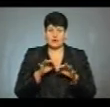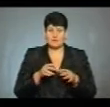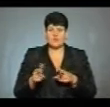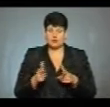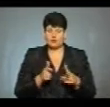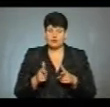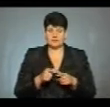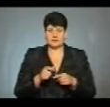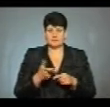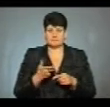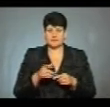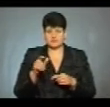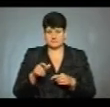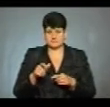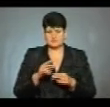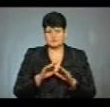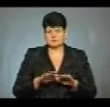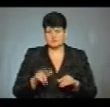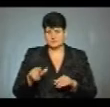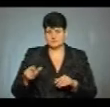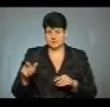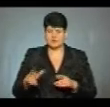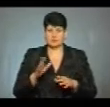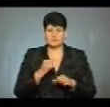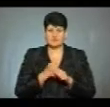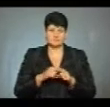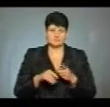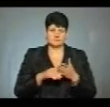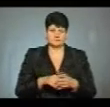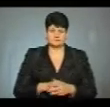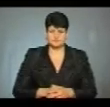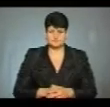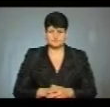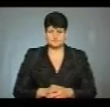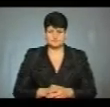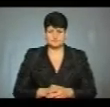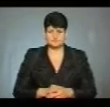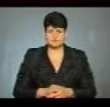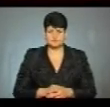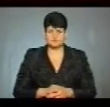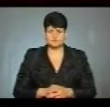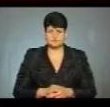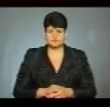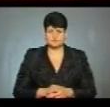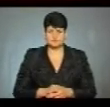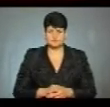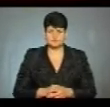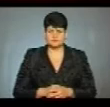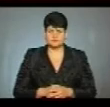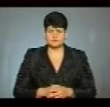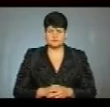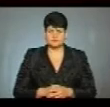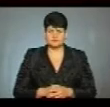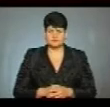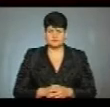з медицини невідкладних станів, які будуть працювати в відділенні екстреної медичної допомоги. Соломія Струз, Андрій Прокопів. Новини на Суспільному.